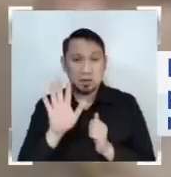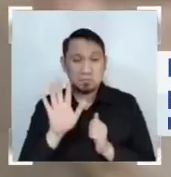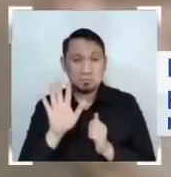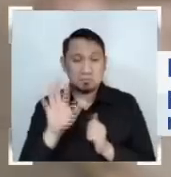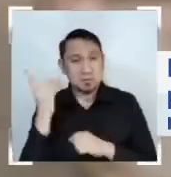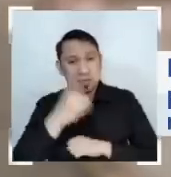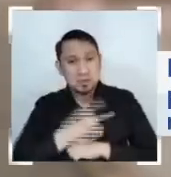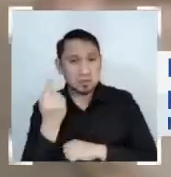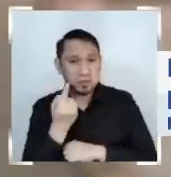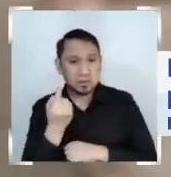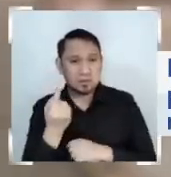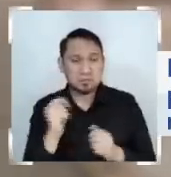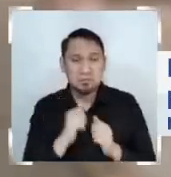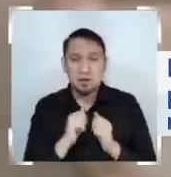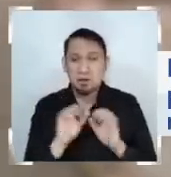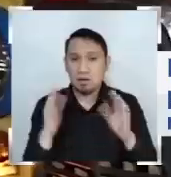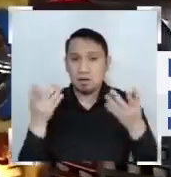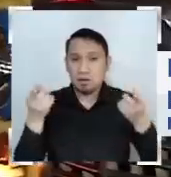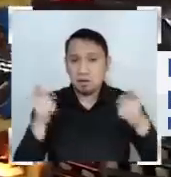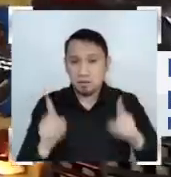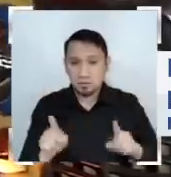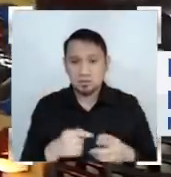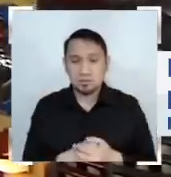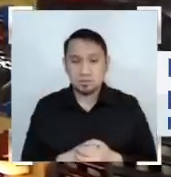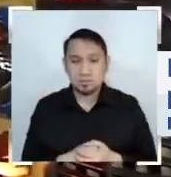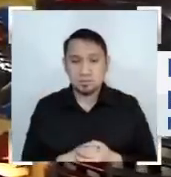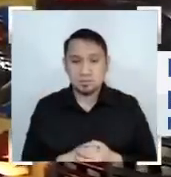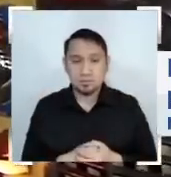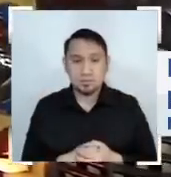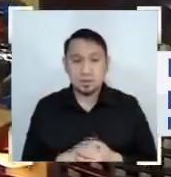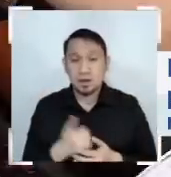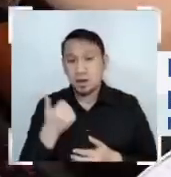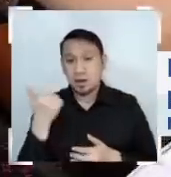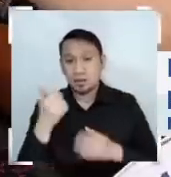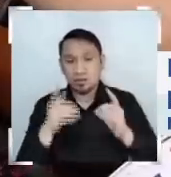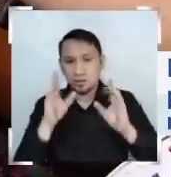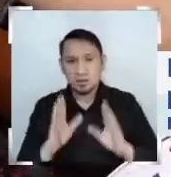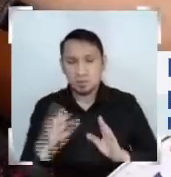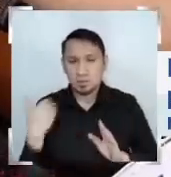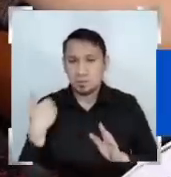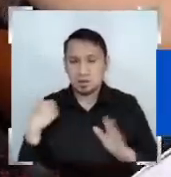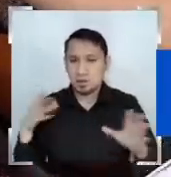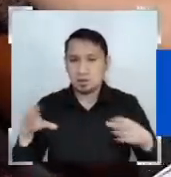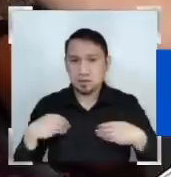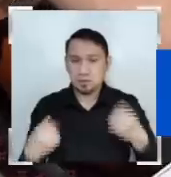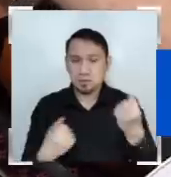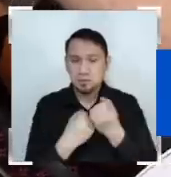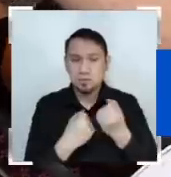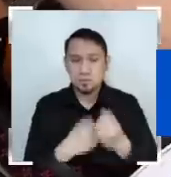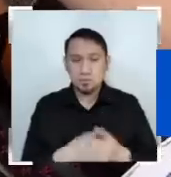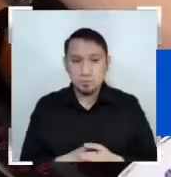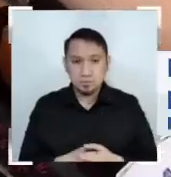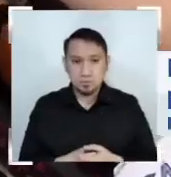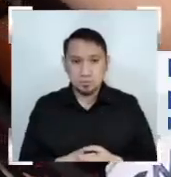ang mangyayari sa iyo. Paano sa susunod ng mga araw? Ang iba pang ang tsuper, wala pa raw natatanggap. Ano sabi ng operator niyo, sir, sa fuel